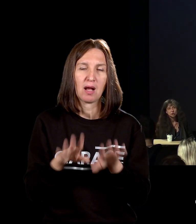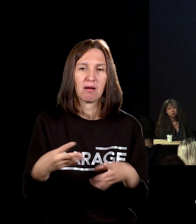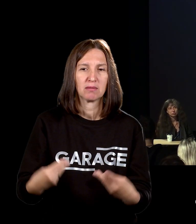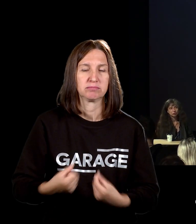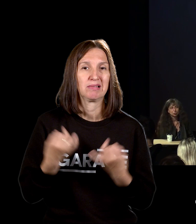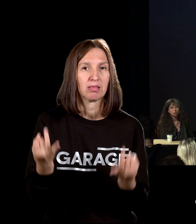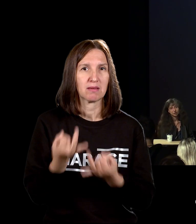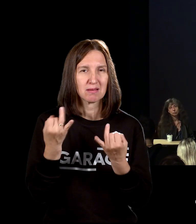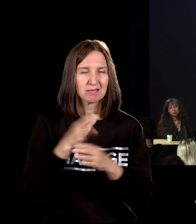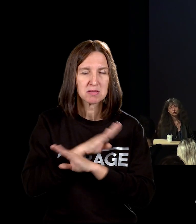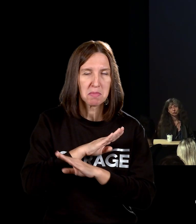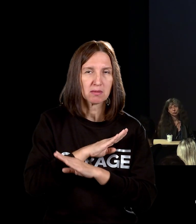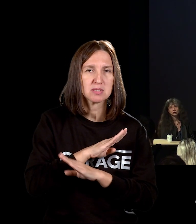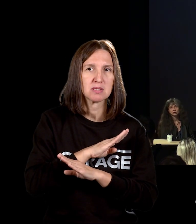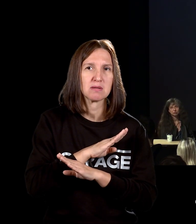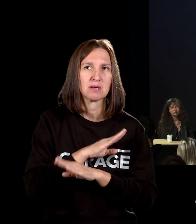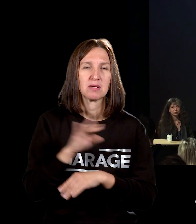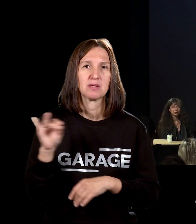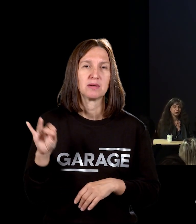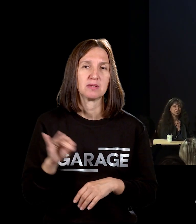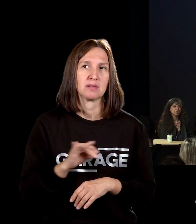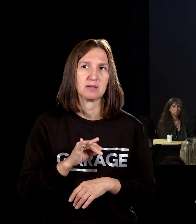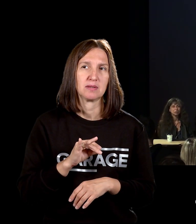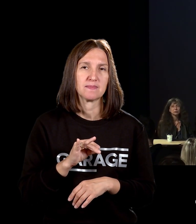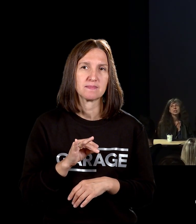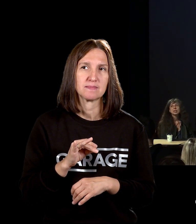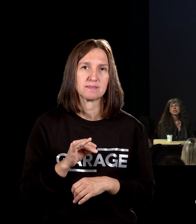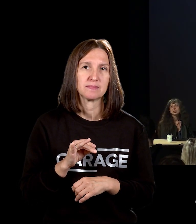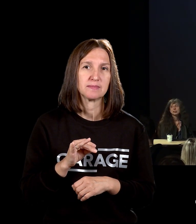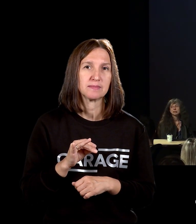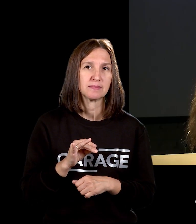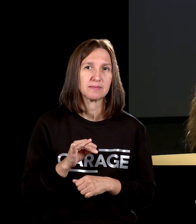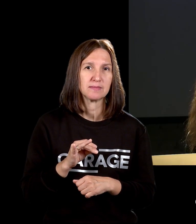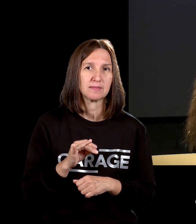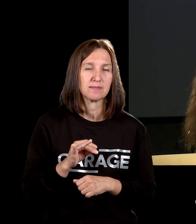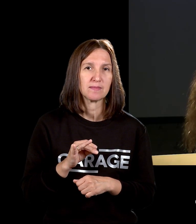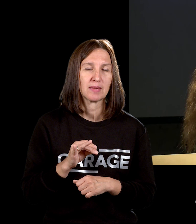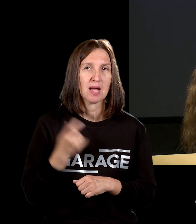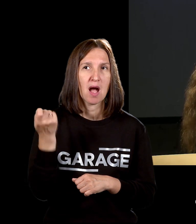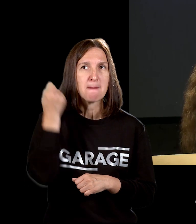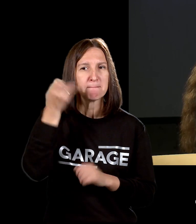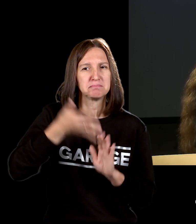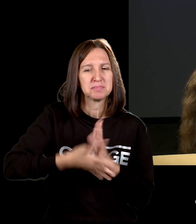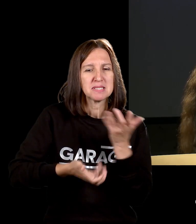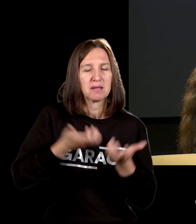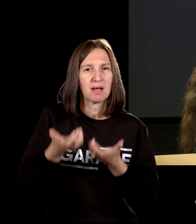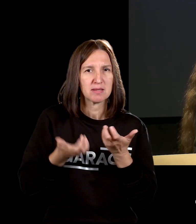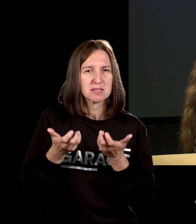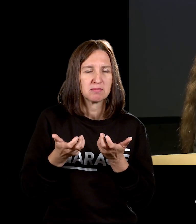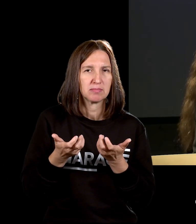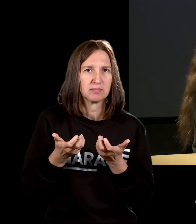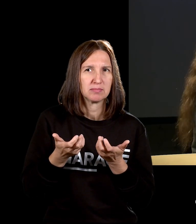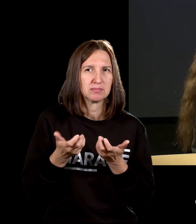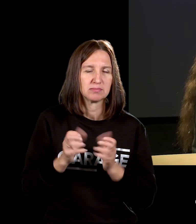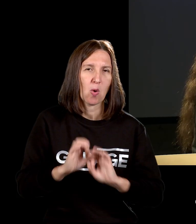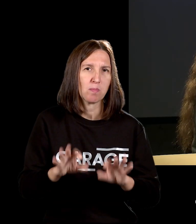завороженной смертью, завороженной смертностью и вот такая как бы психоанализом классическим описанная вот